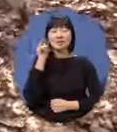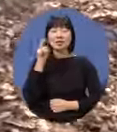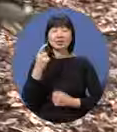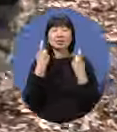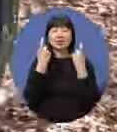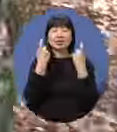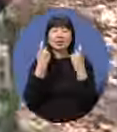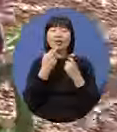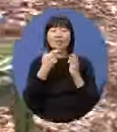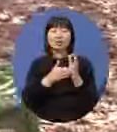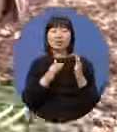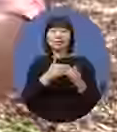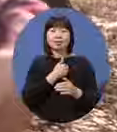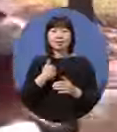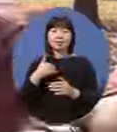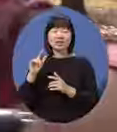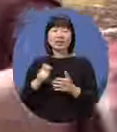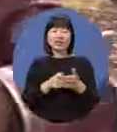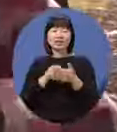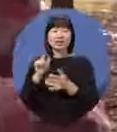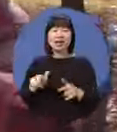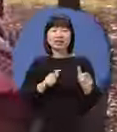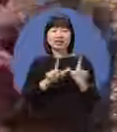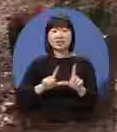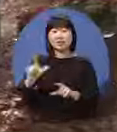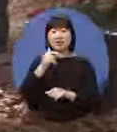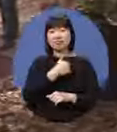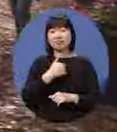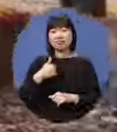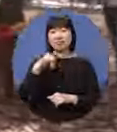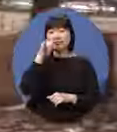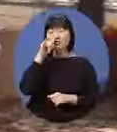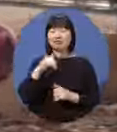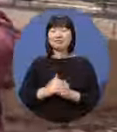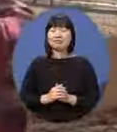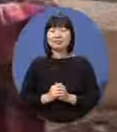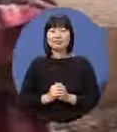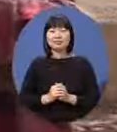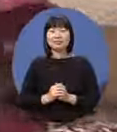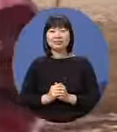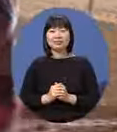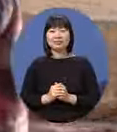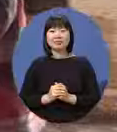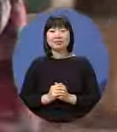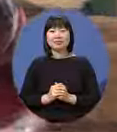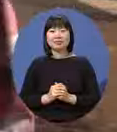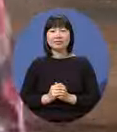않아도 충분히 알뜰하게 하루를 보낼 수 있었습니다. 멋지다고요.